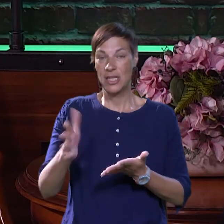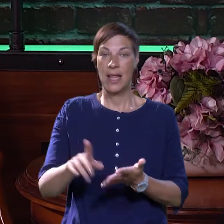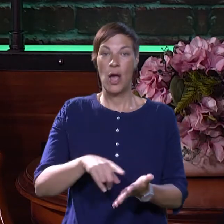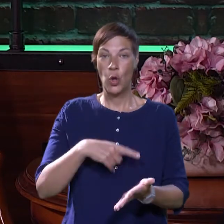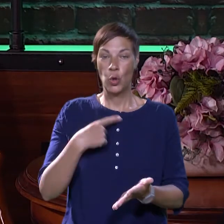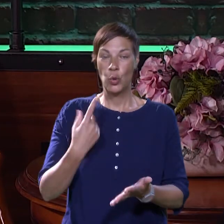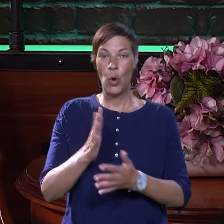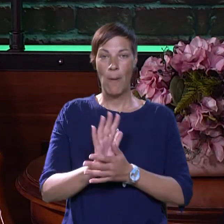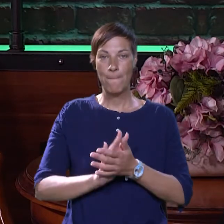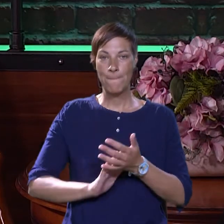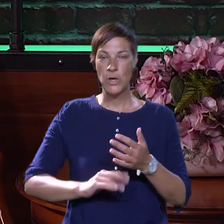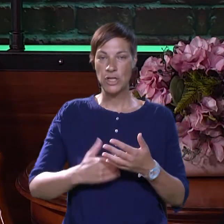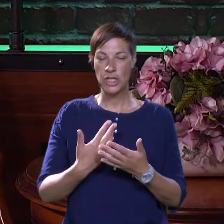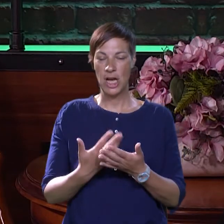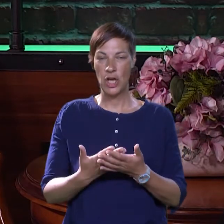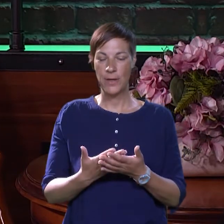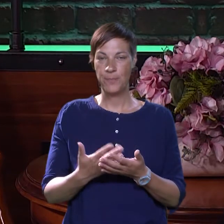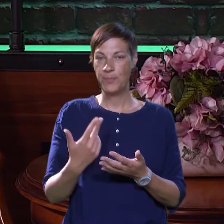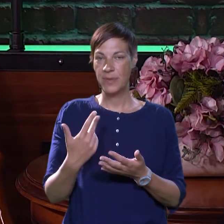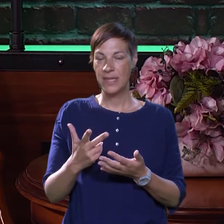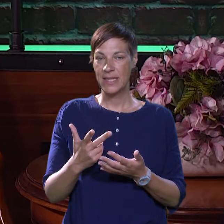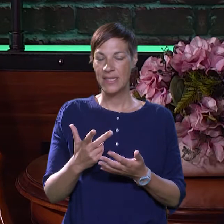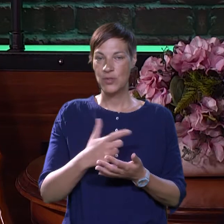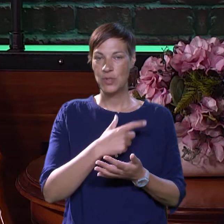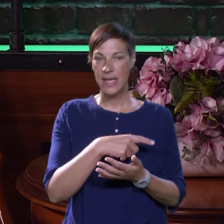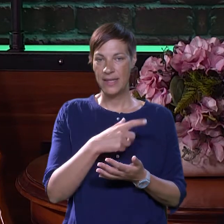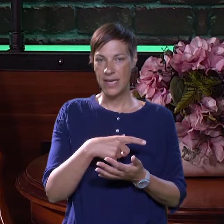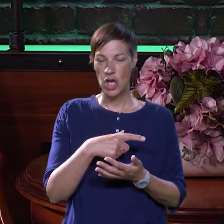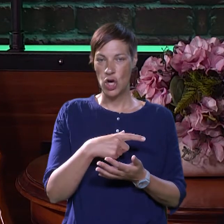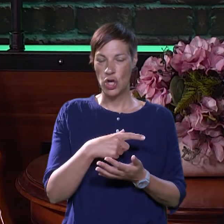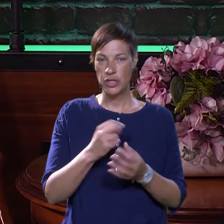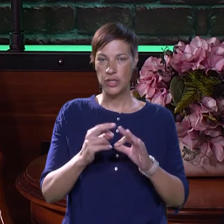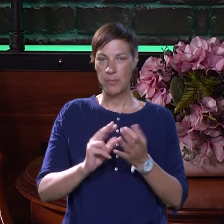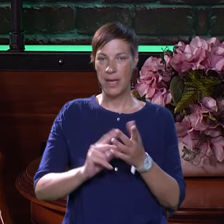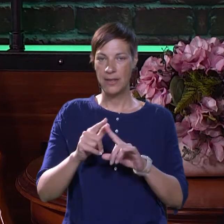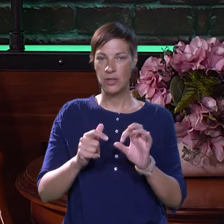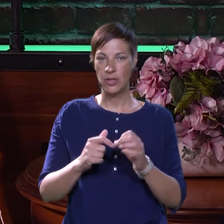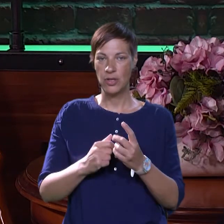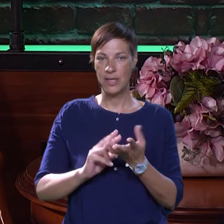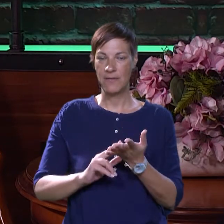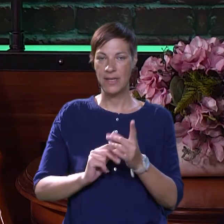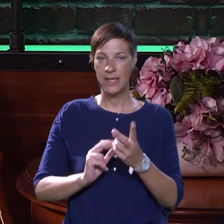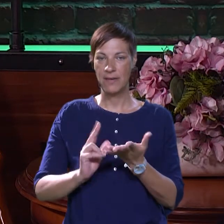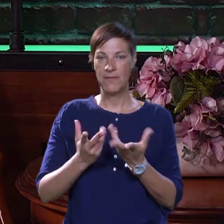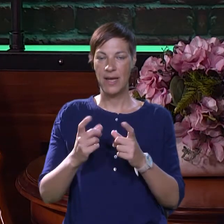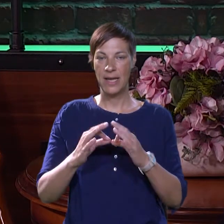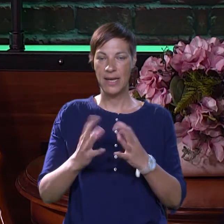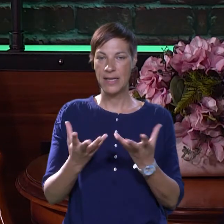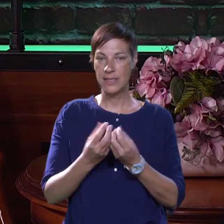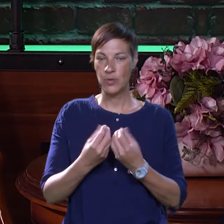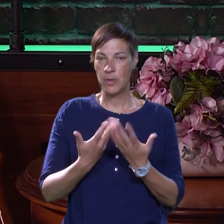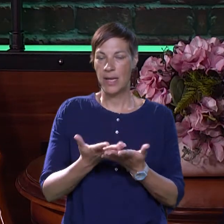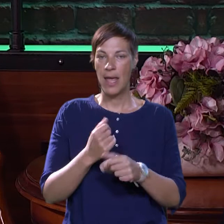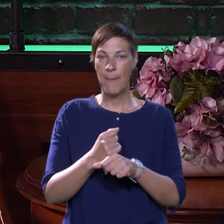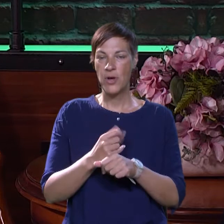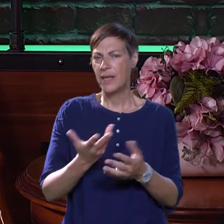toliko. A počelo je dakle da su se tri entuzijasta, Antonio, Ivan i Ivana, skupili i rekli